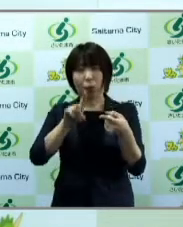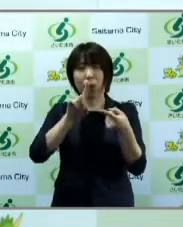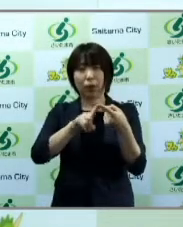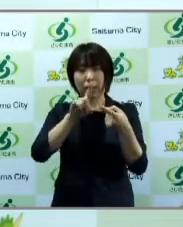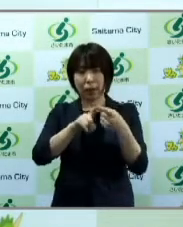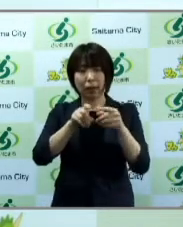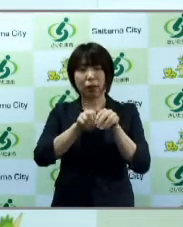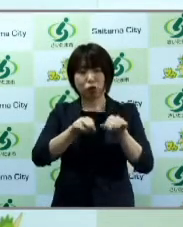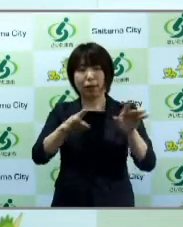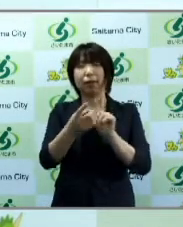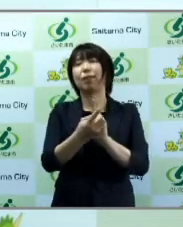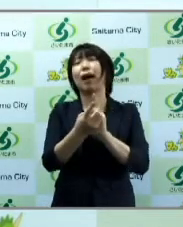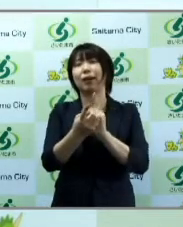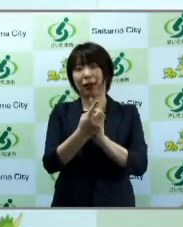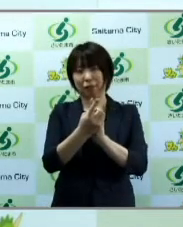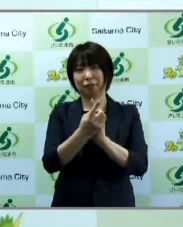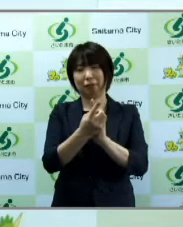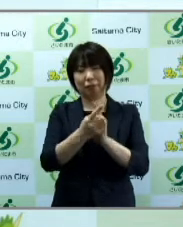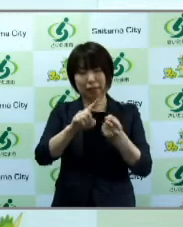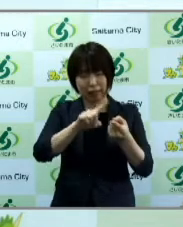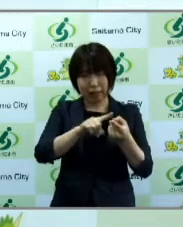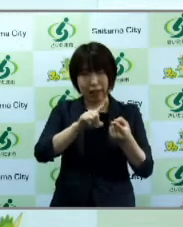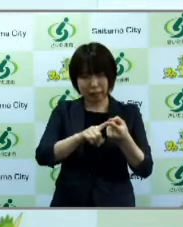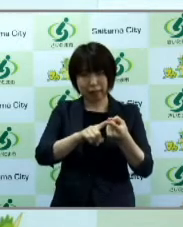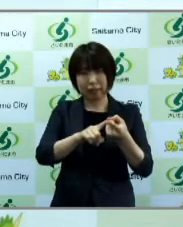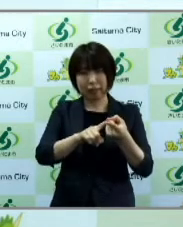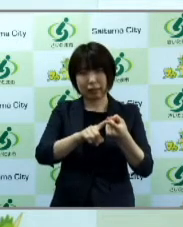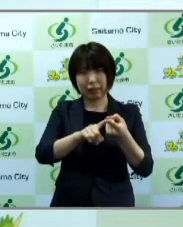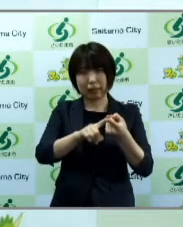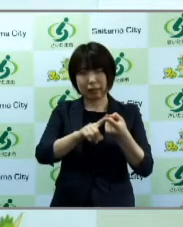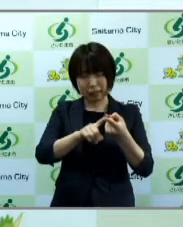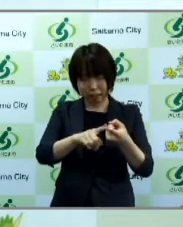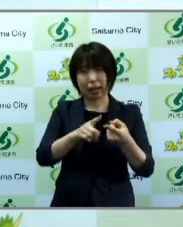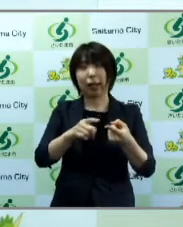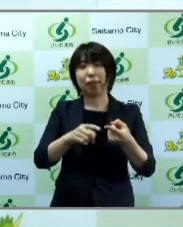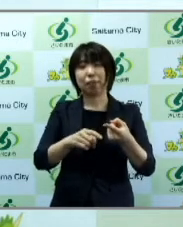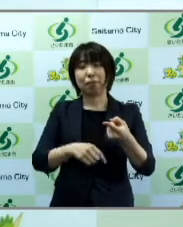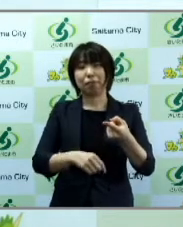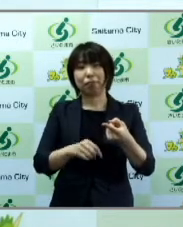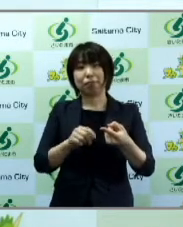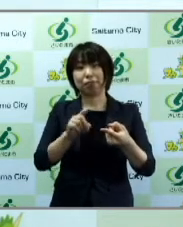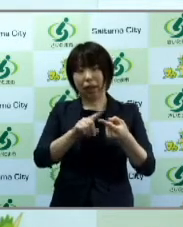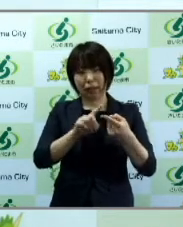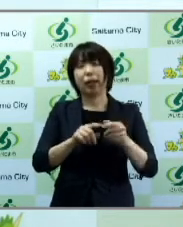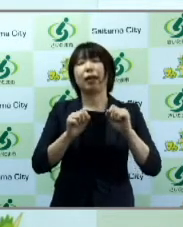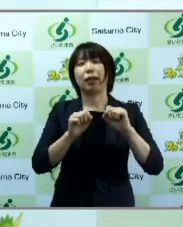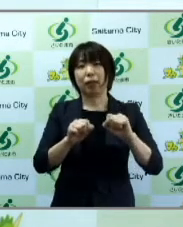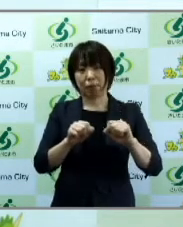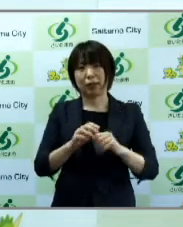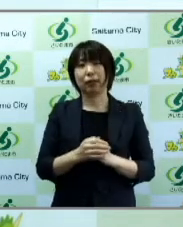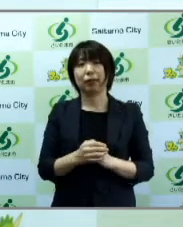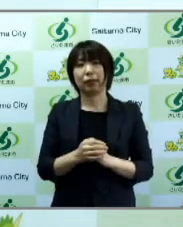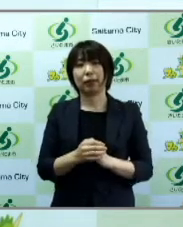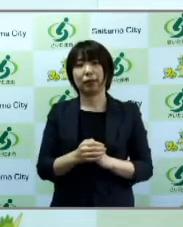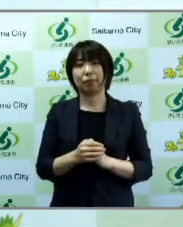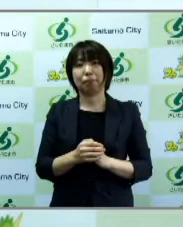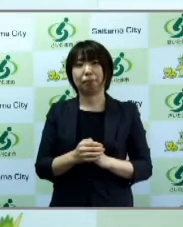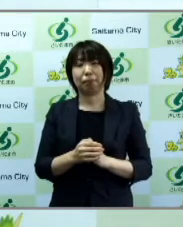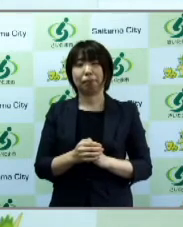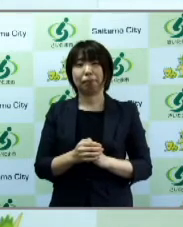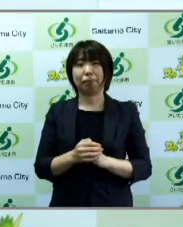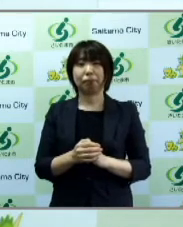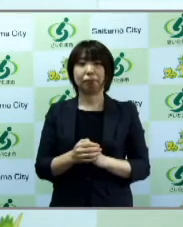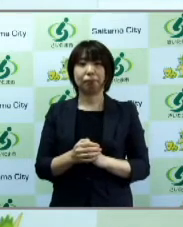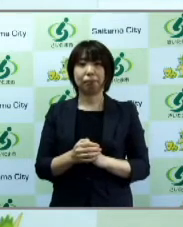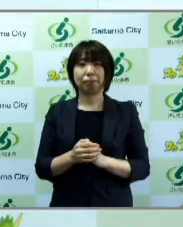て、いわゆる、こうなんですかね、ポイントを絞った大規模なこの PCR 検査を、並行してできる